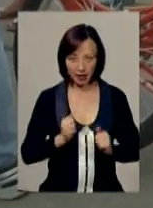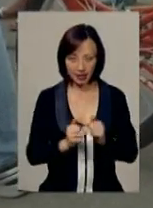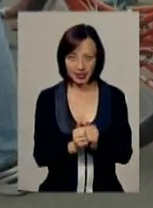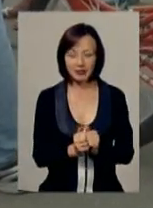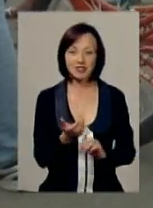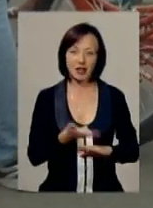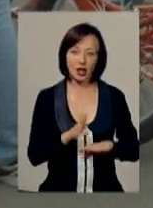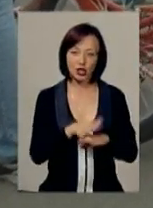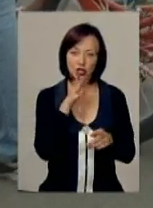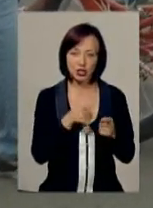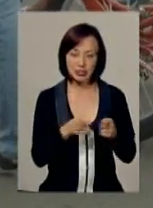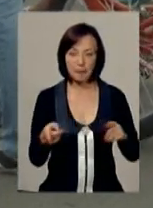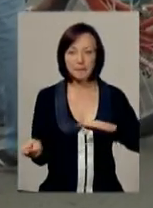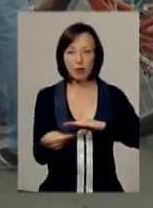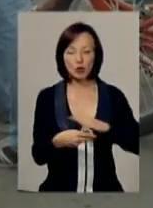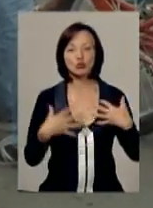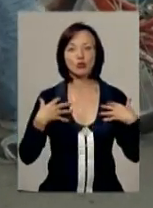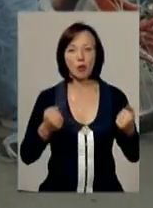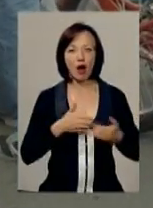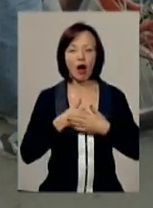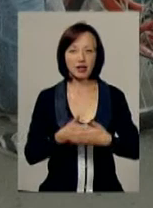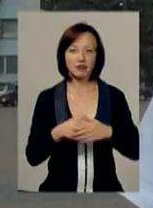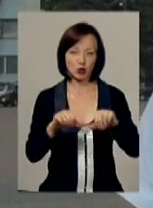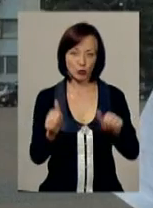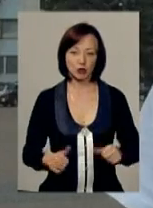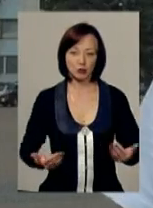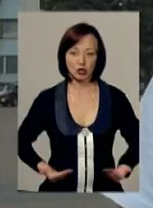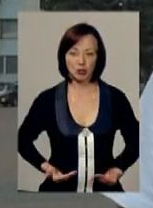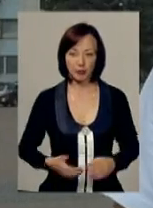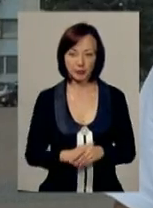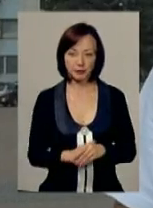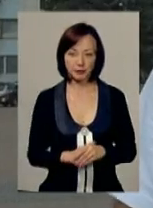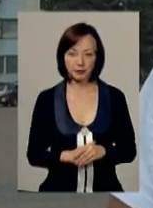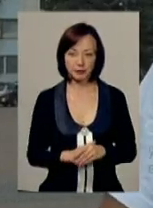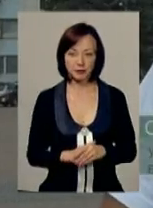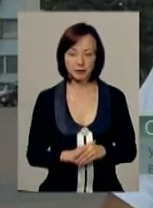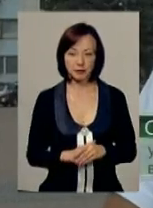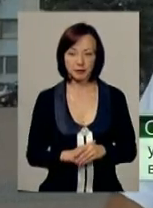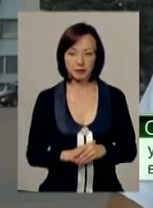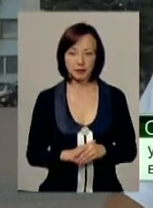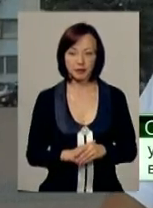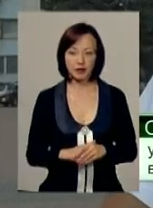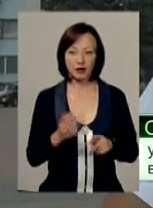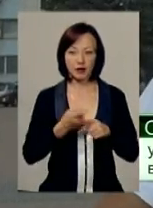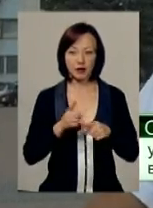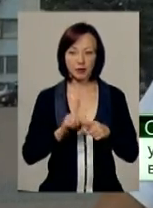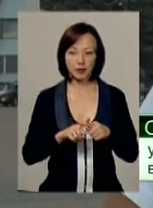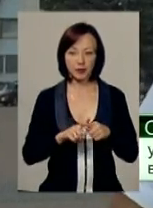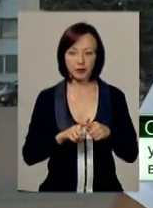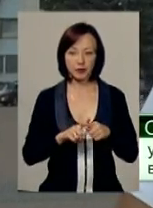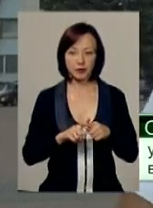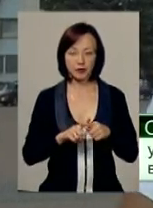і пропагують водночас здоровий і активний спосіб життя. Перше, найголовніше – це благодійний велопробіг.